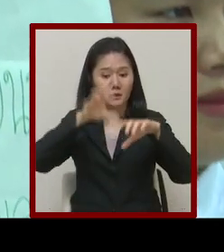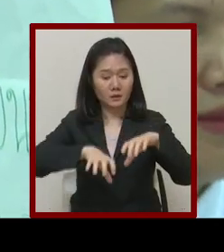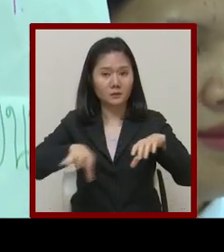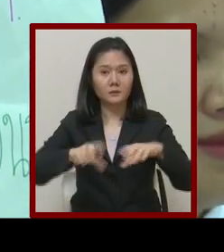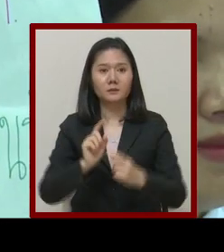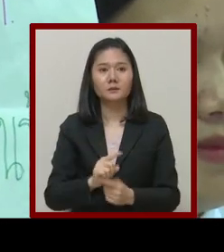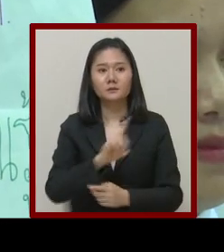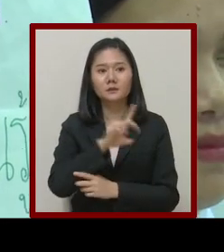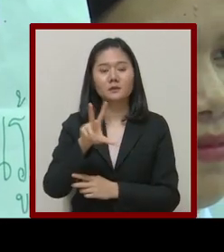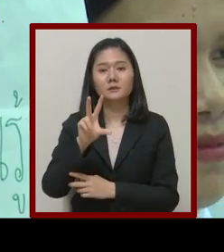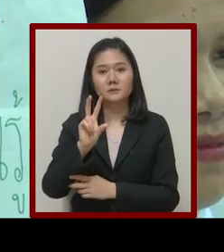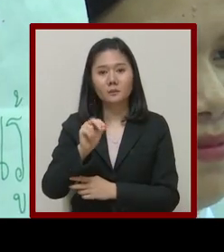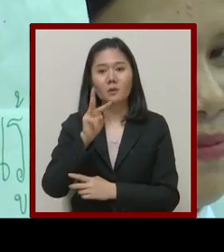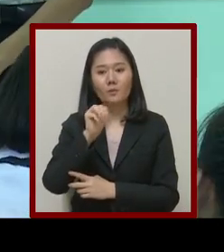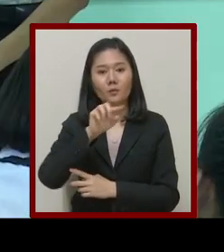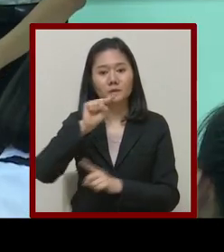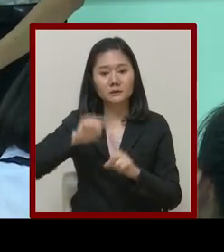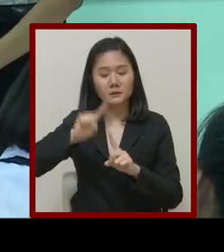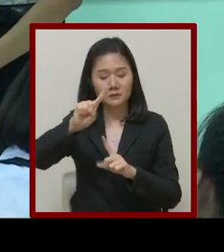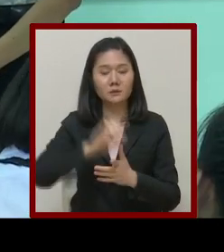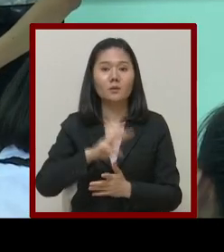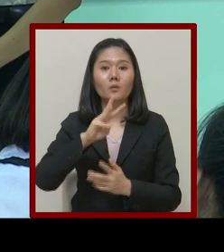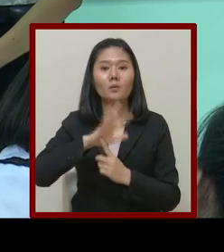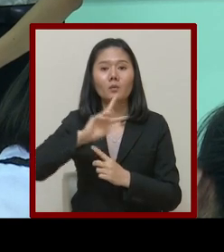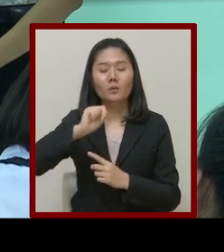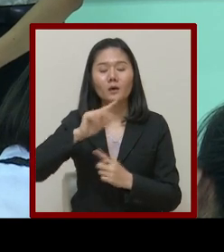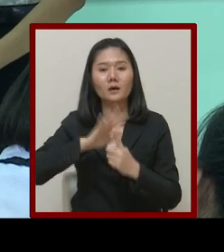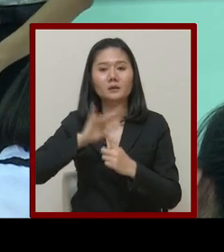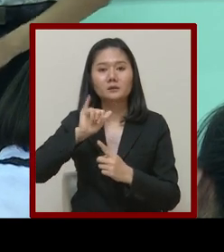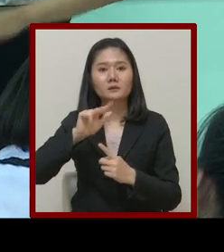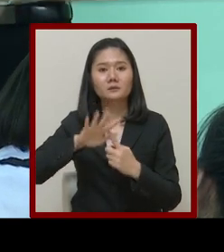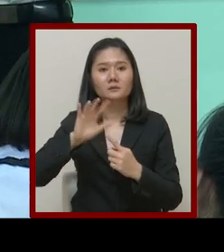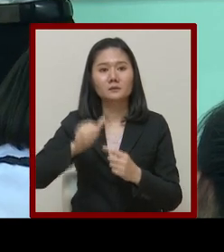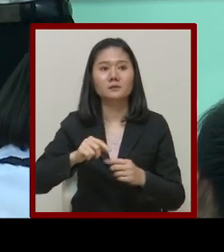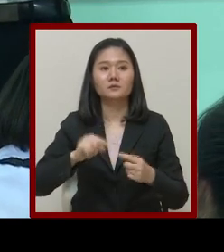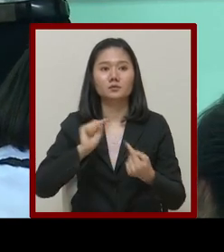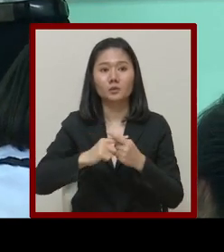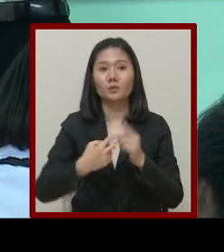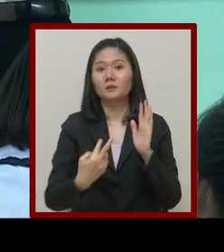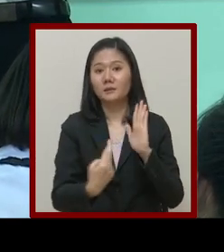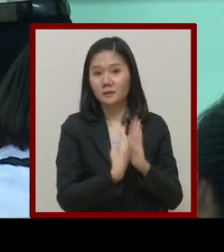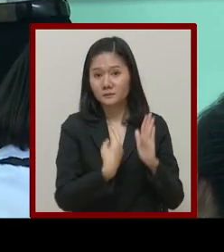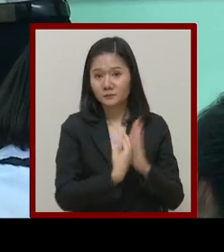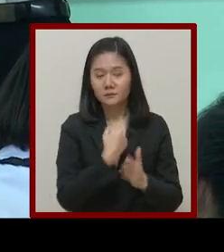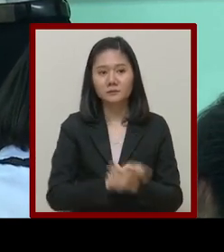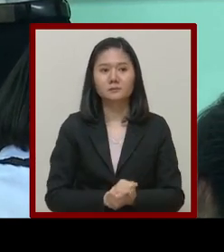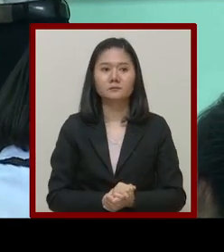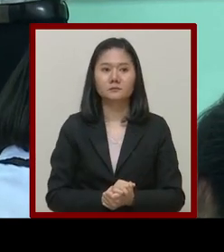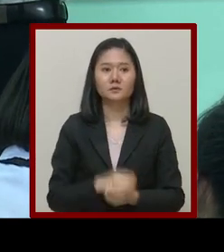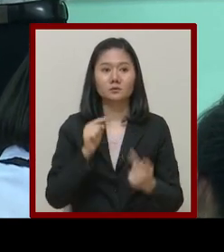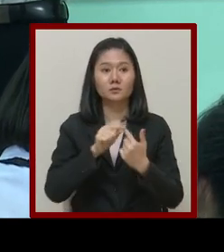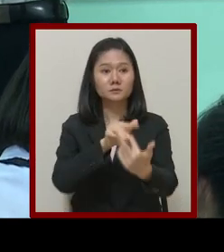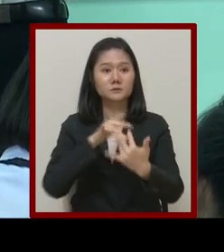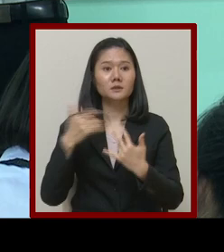ที่130หมู่ที่1ตำบลวังเย็นนะครับอำเภอบางแพจังหวัดราชบุรีนะครับสำหรับช่องทางการ